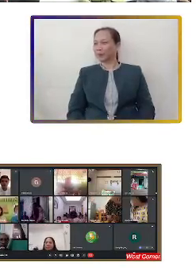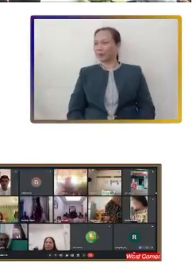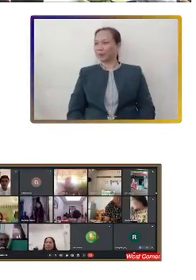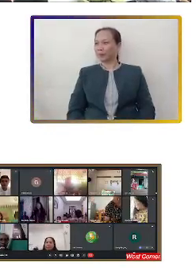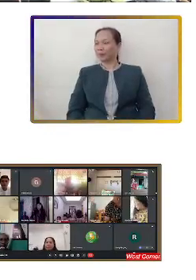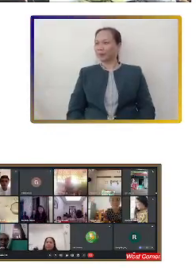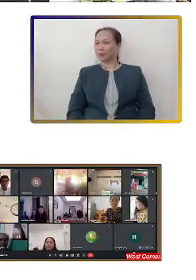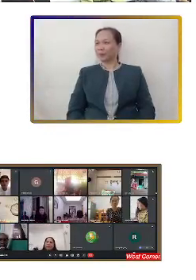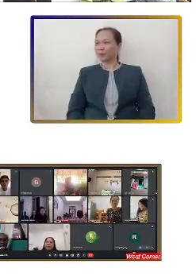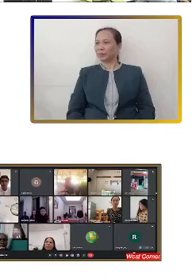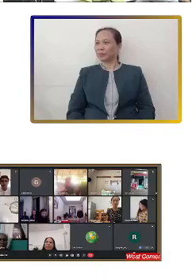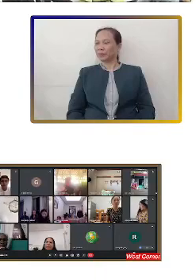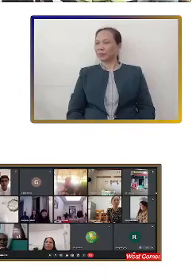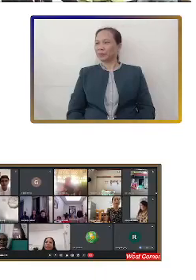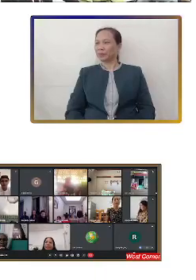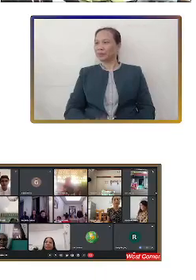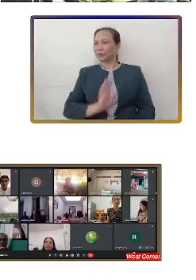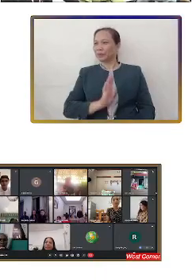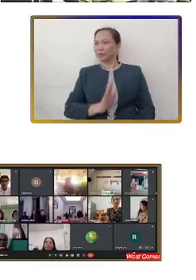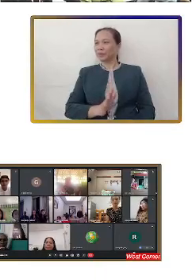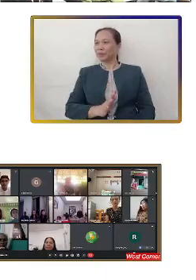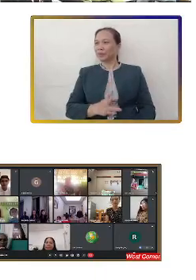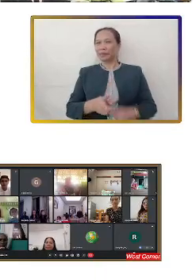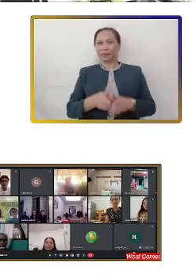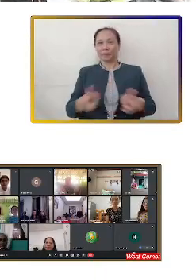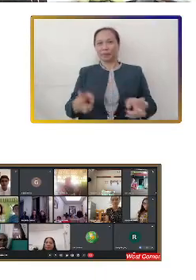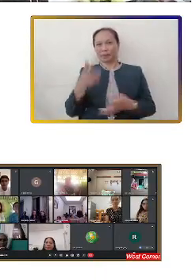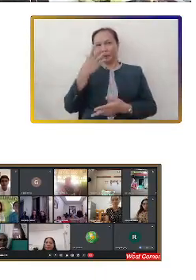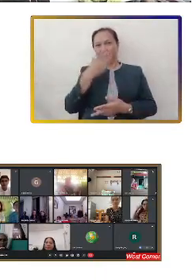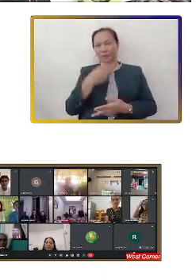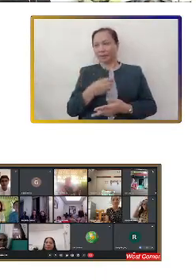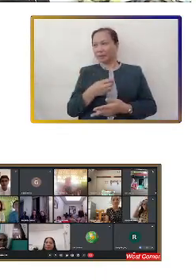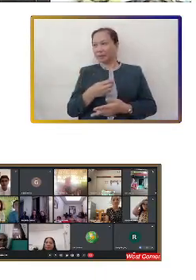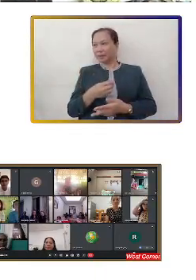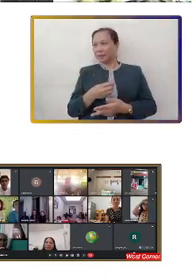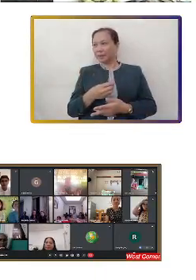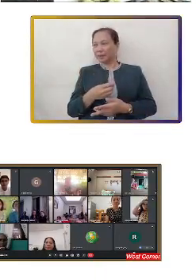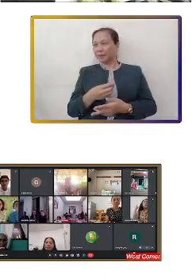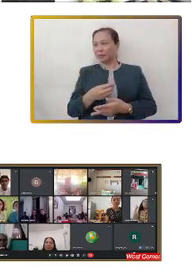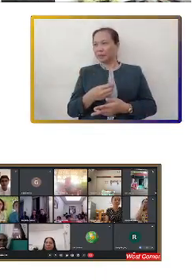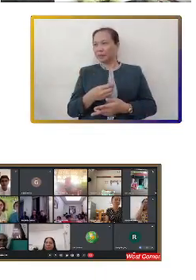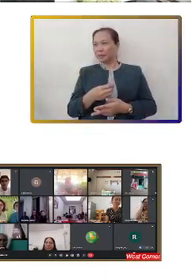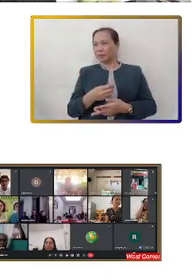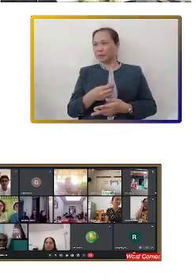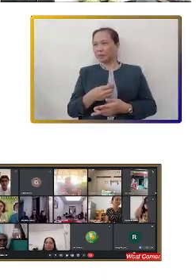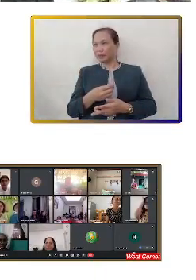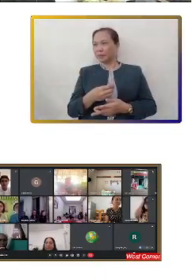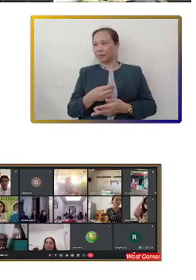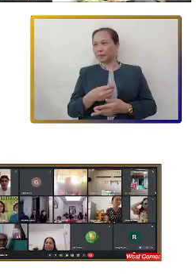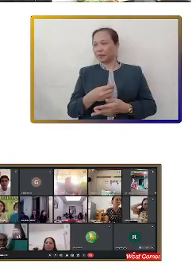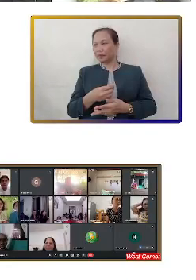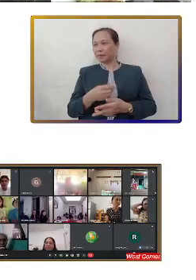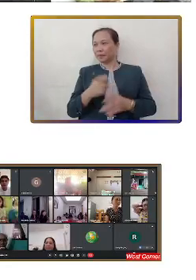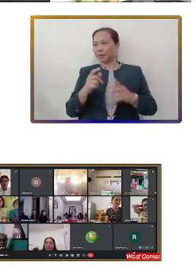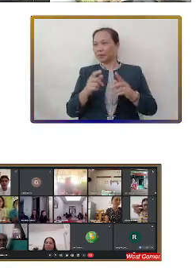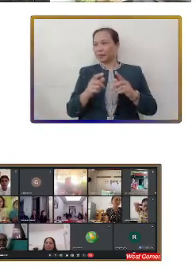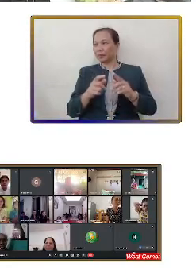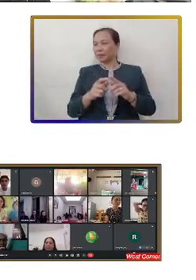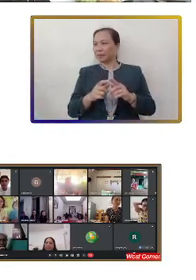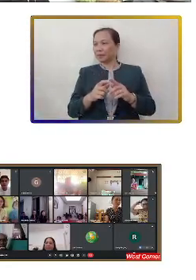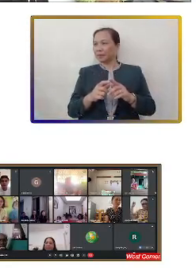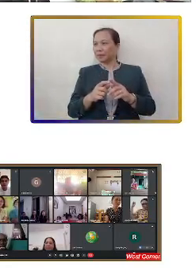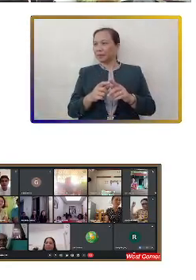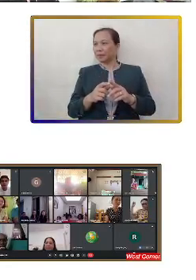Yeah. Alright. Napakaganda po yung aralin natin, no, patungkol sa Baptist history and reason kung bakit po